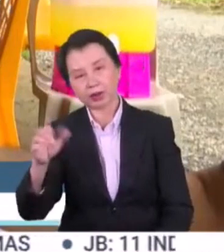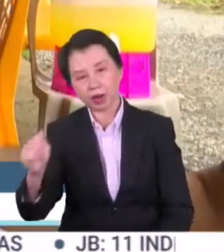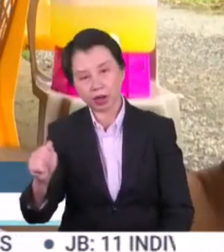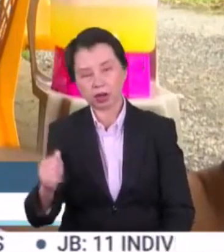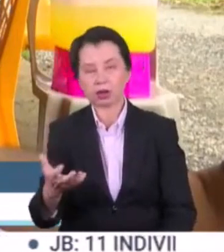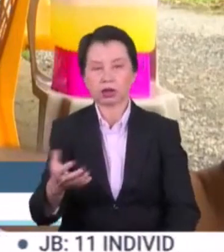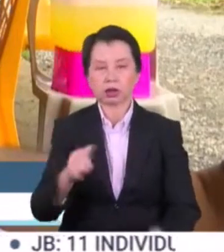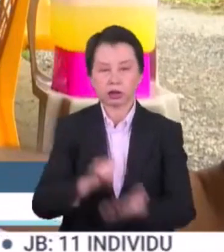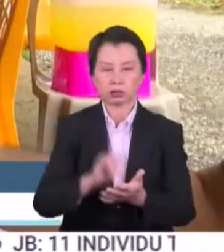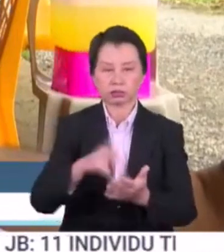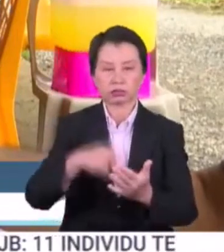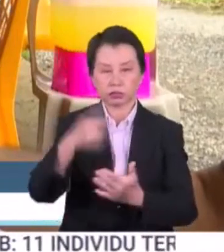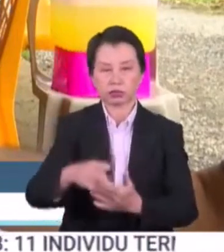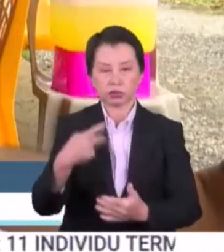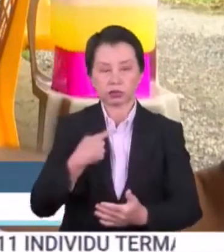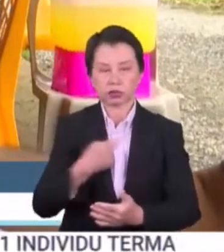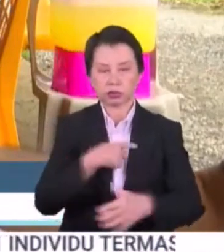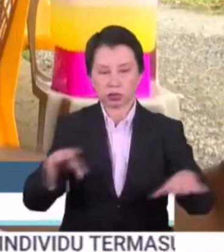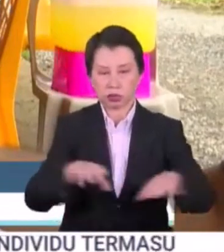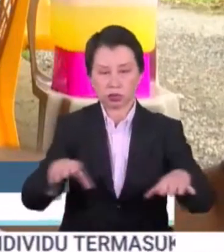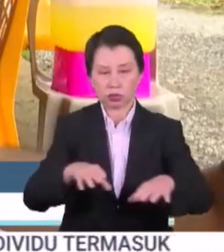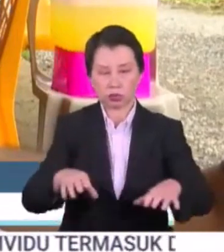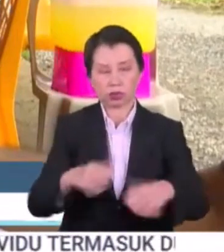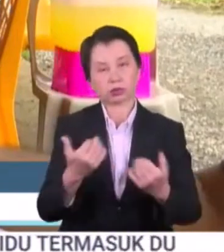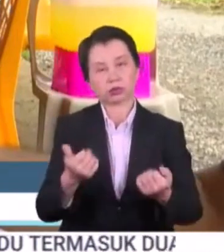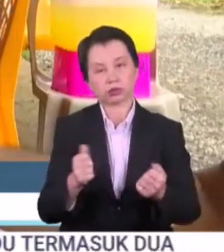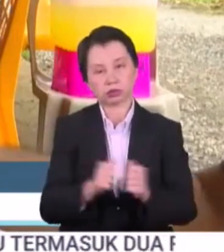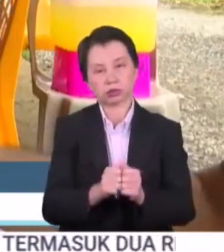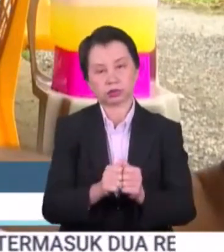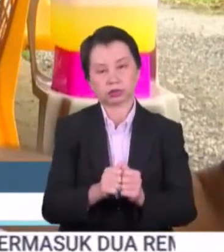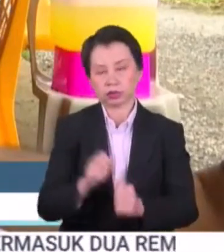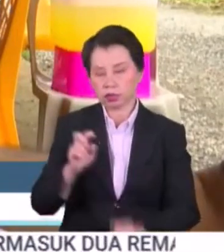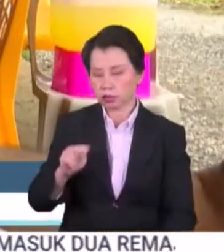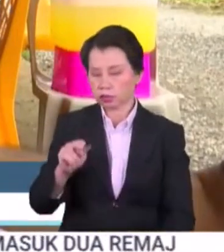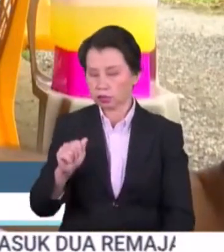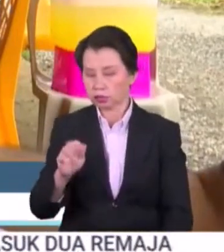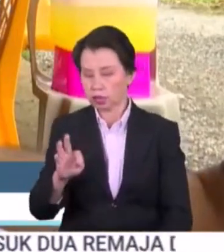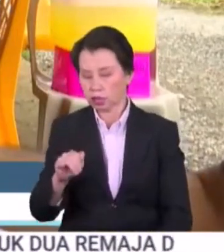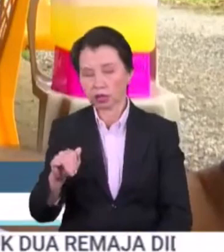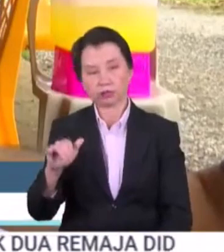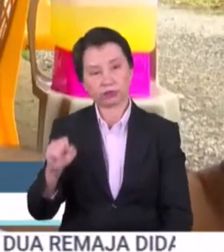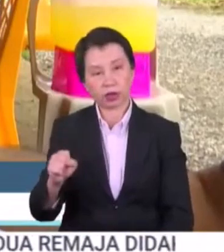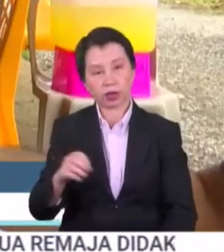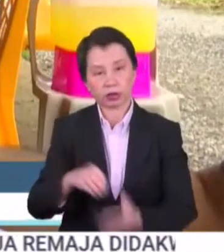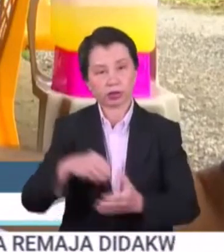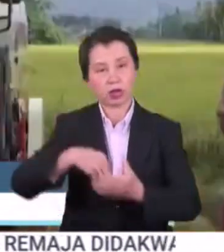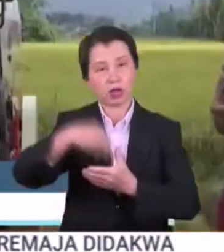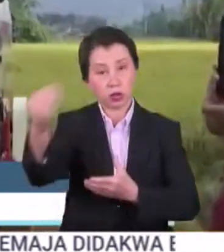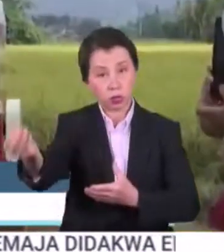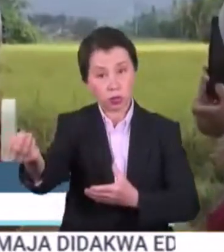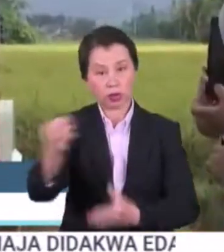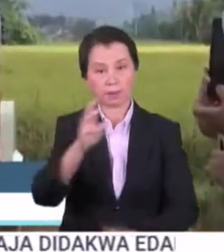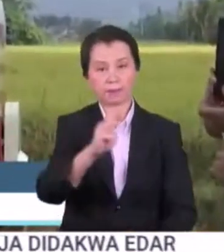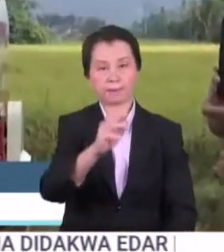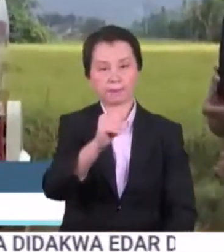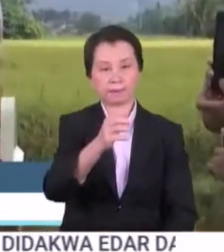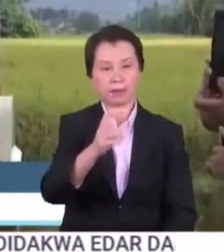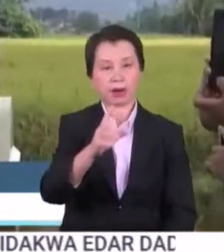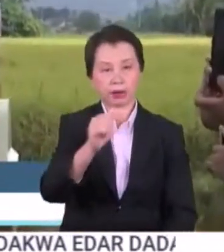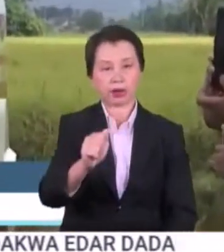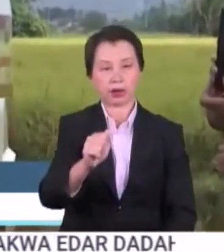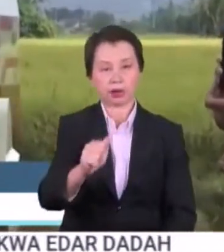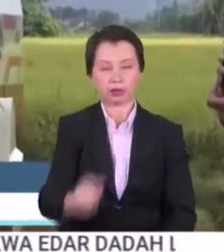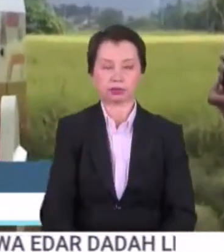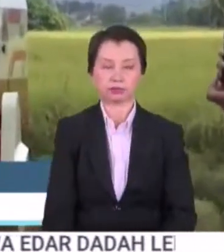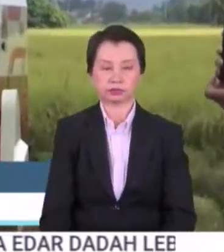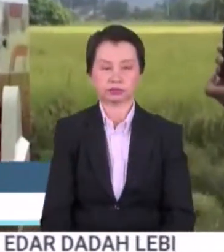dah satu projek kami laksanakan dengan napas ni di Luak Mada, di Gubuk